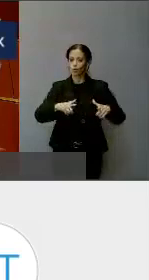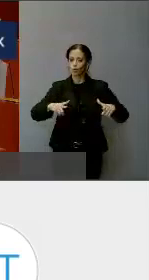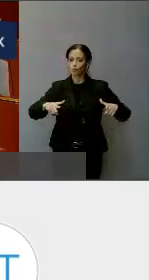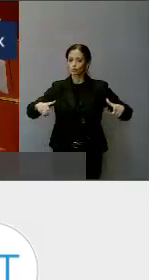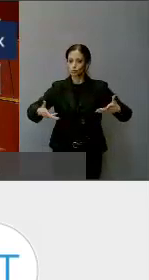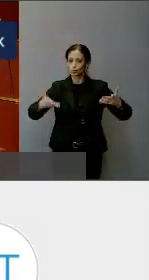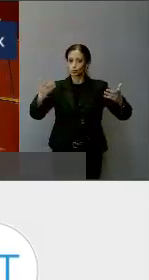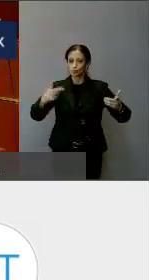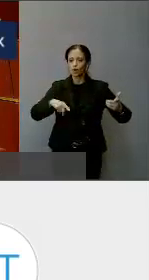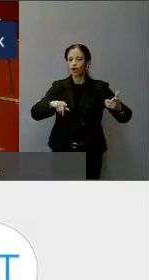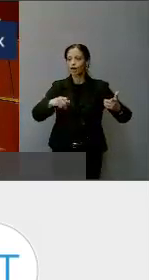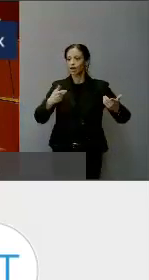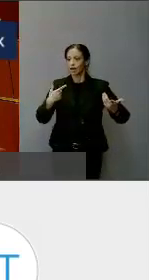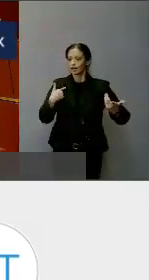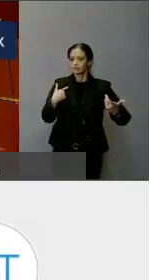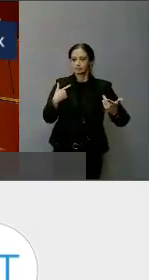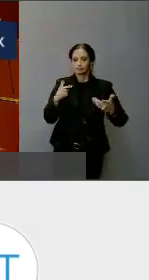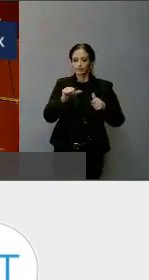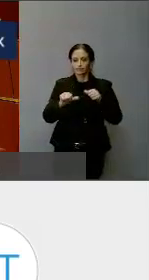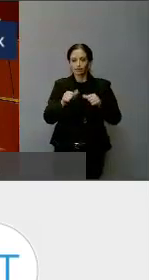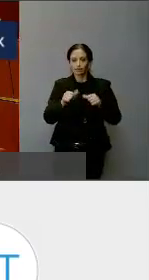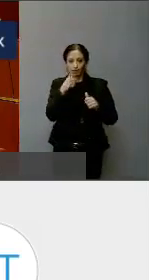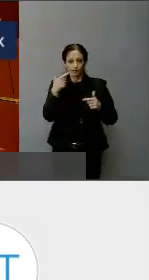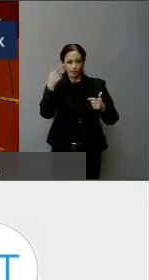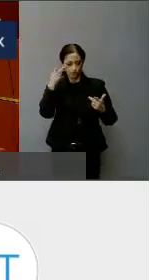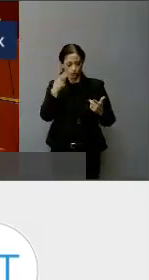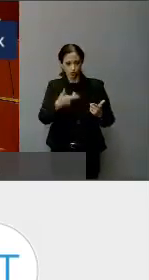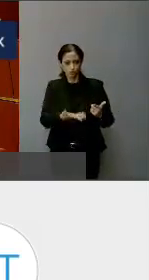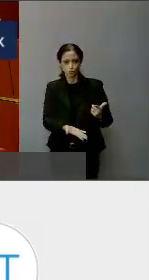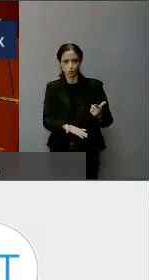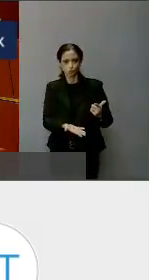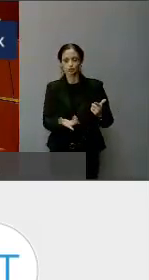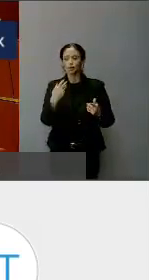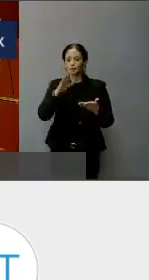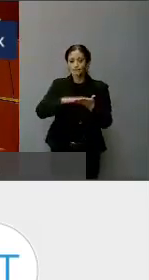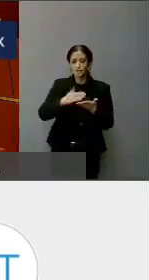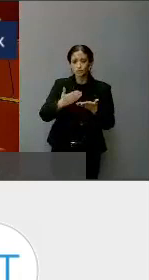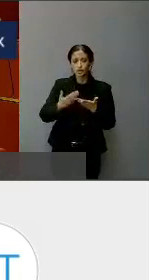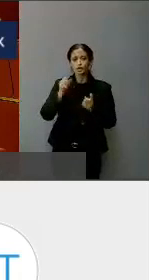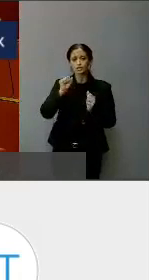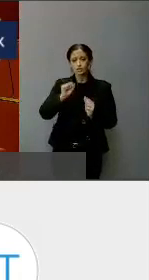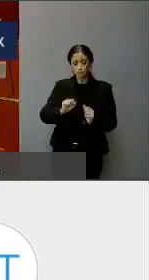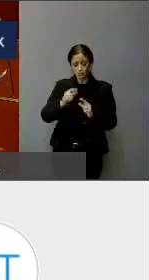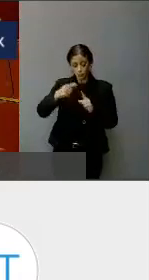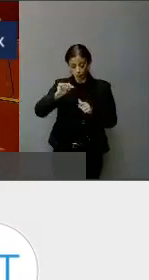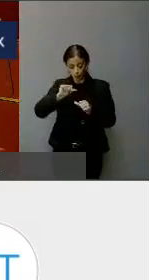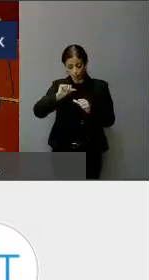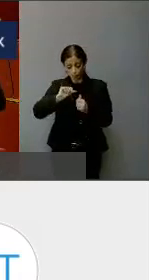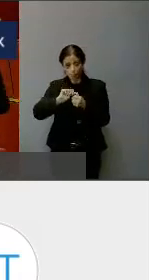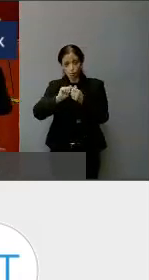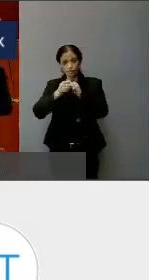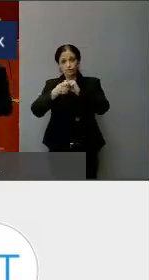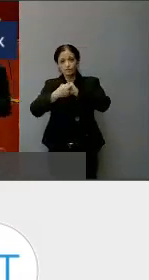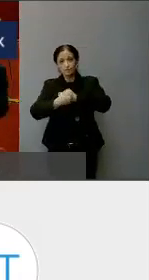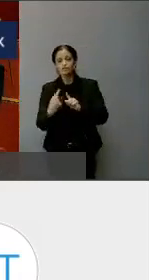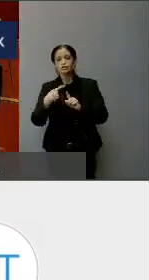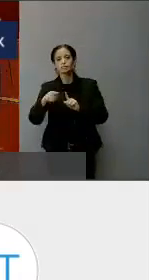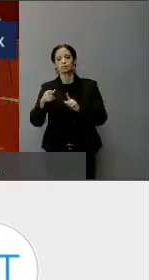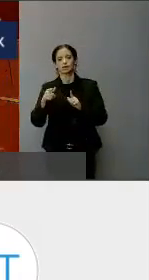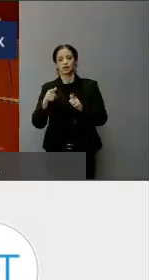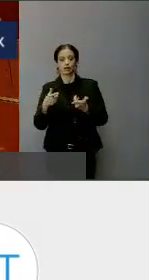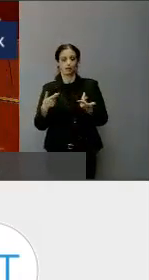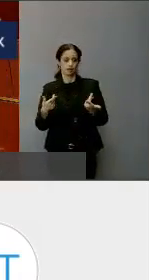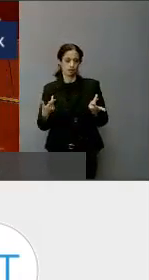risulta tenere conto per vendersi in tal senso effettuare le opportune valutazioni e modificazioni da parte della civica amministrazione allora